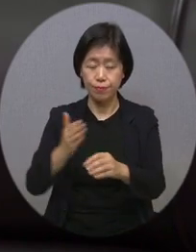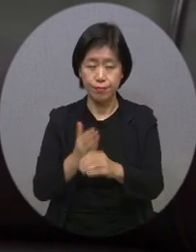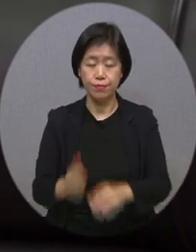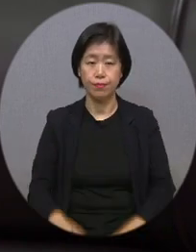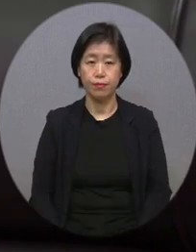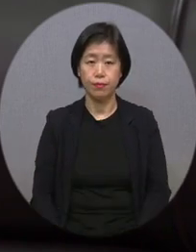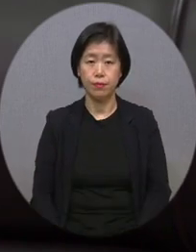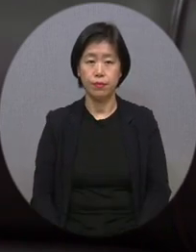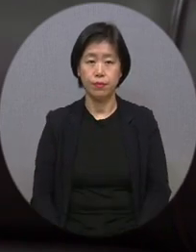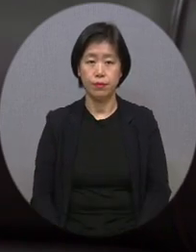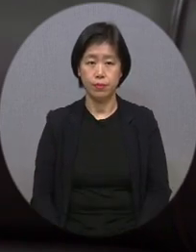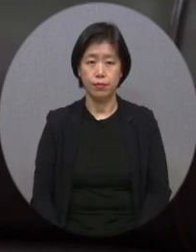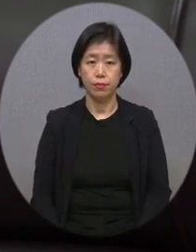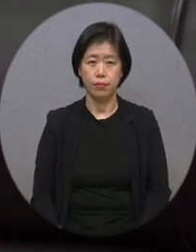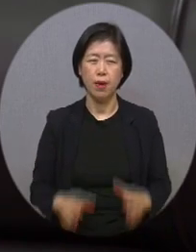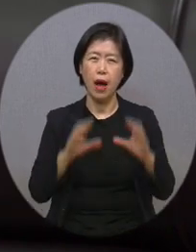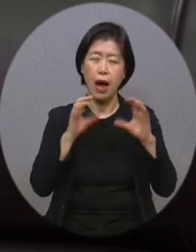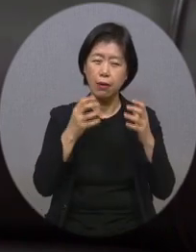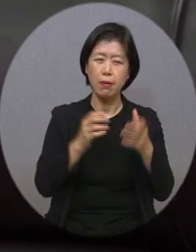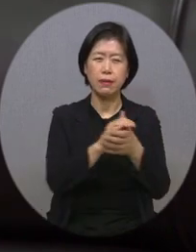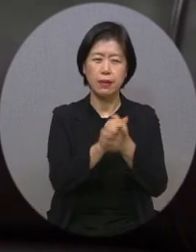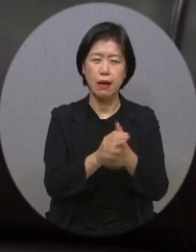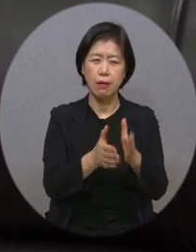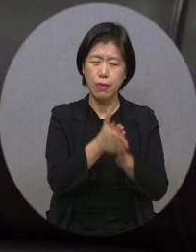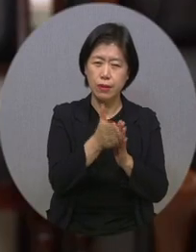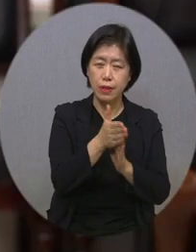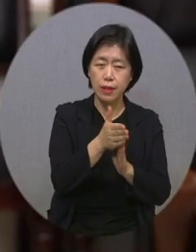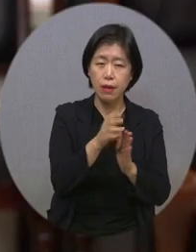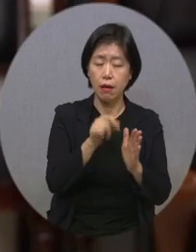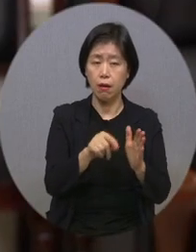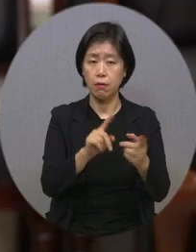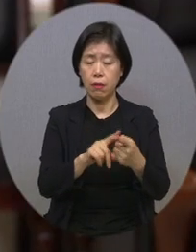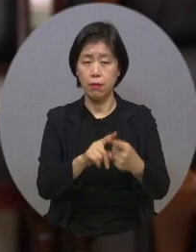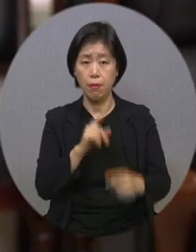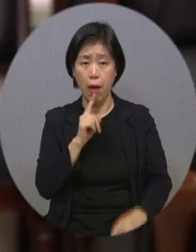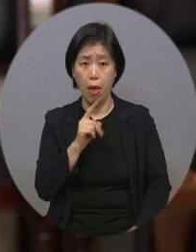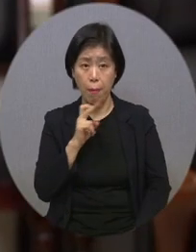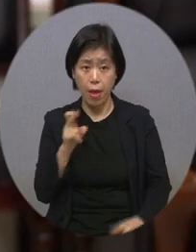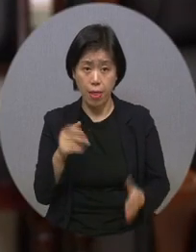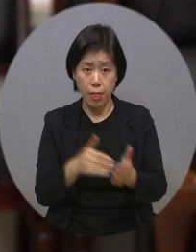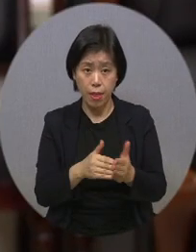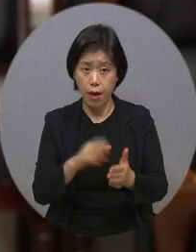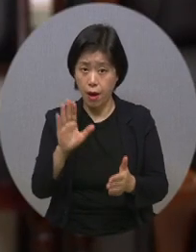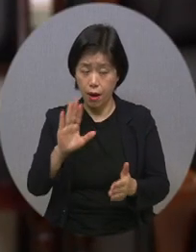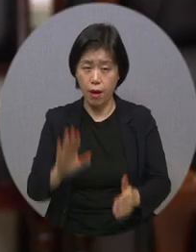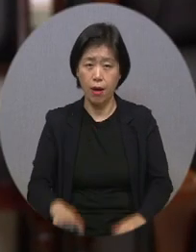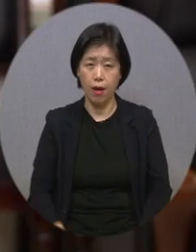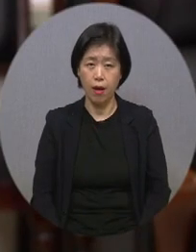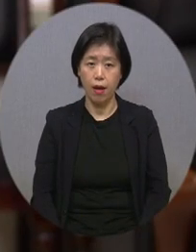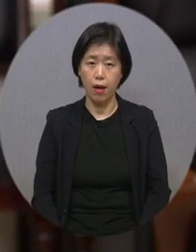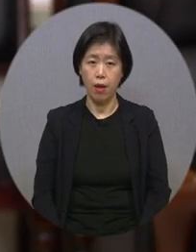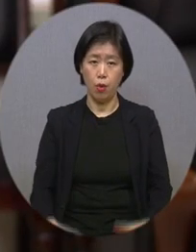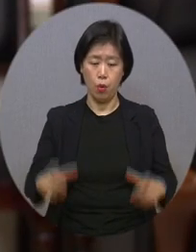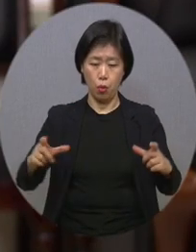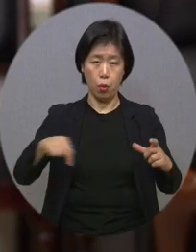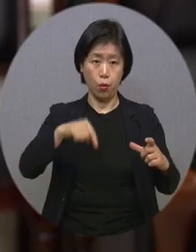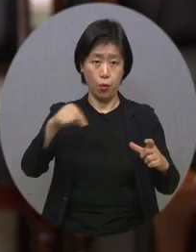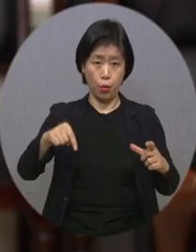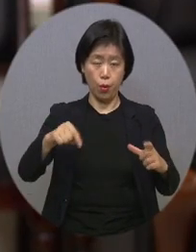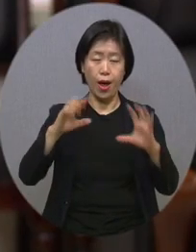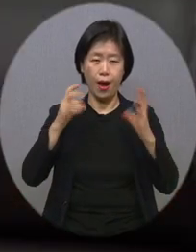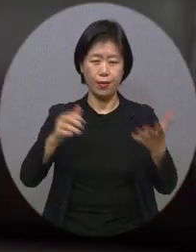말로만 그냥 아동 친화도시 하는 게 아니라 우선 우리 군산에 있는 어린이 놀이터들이 한 70여 군데가 좀